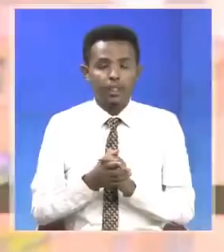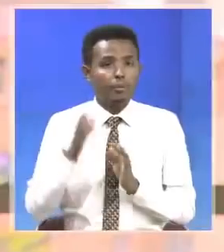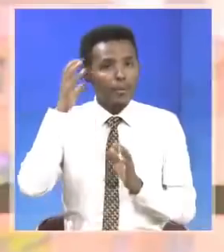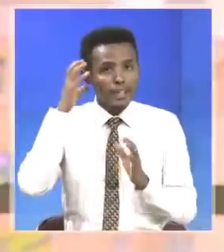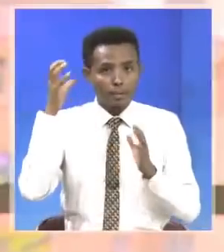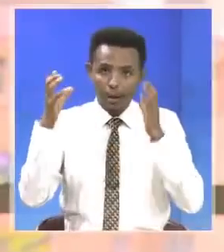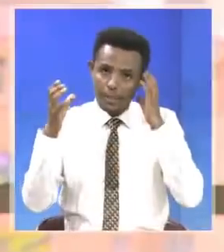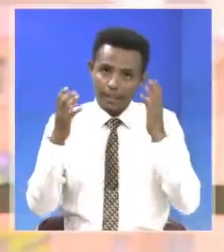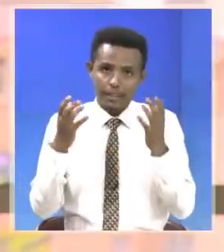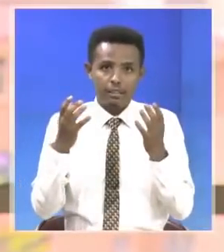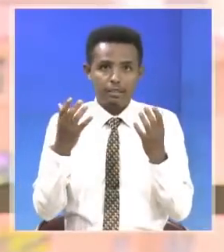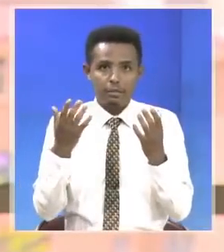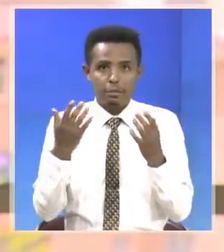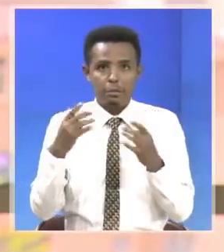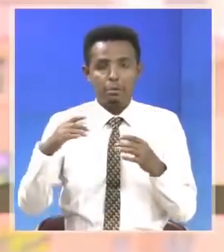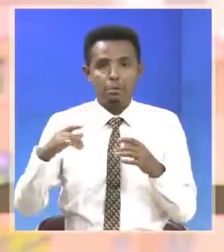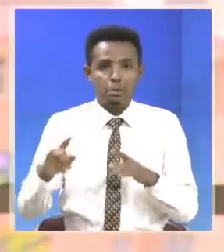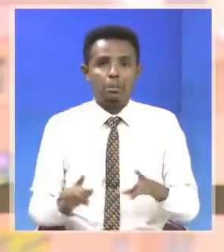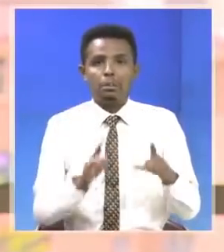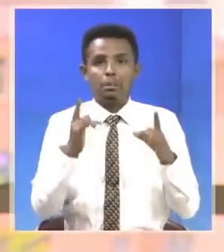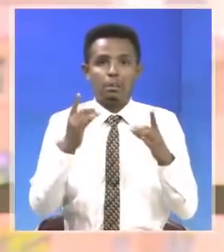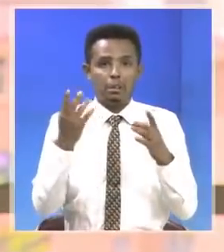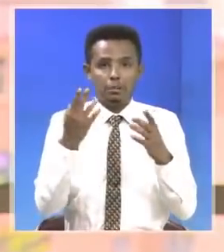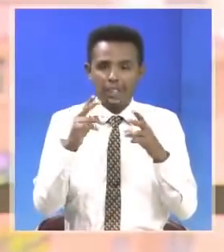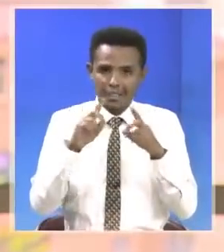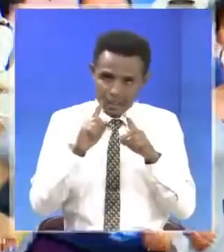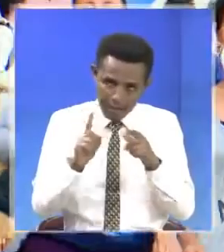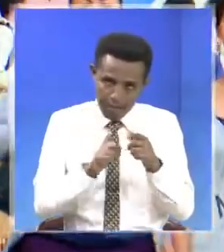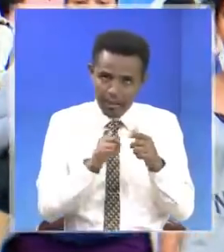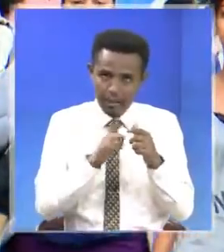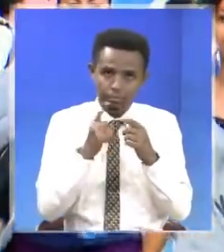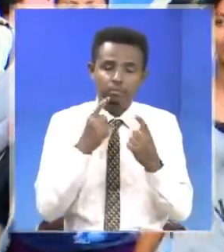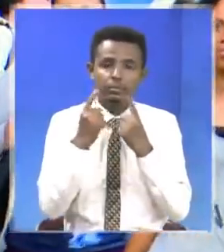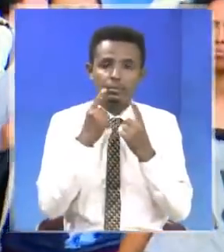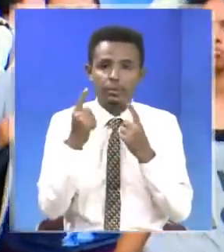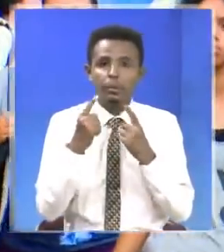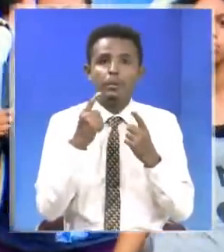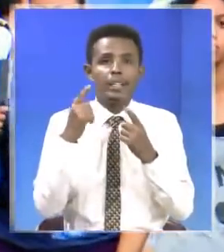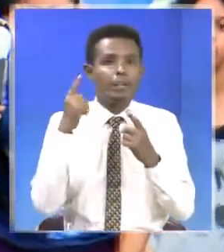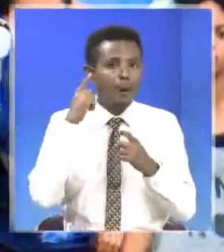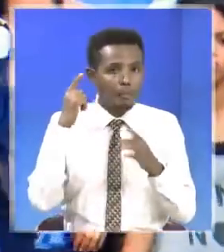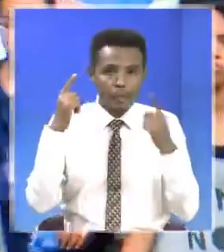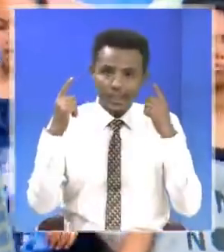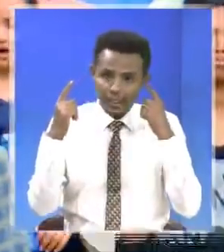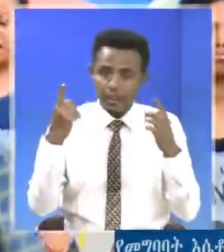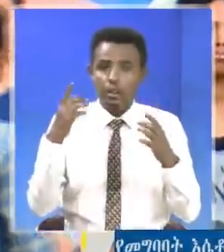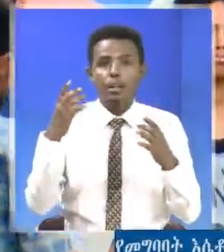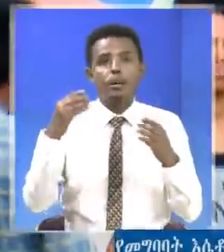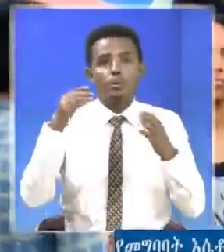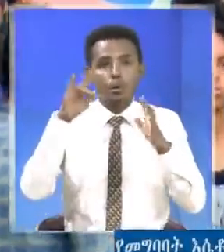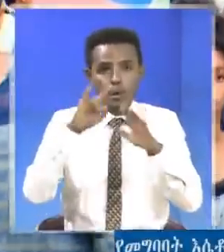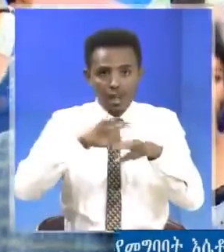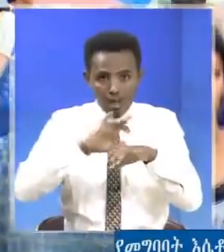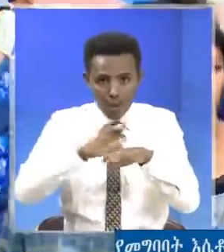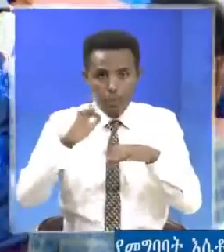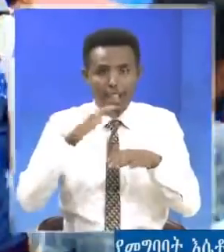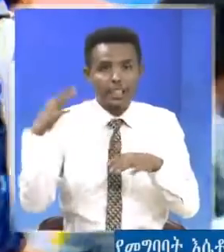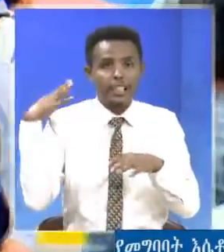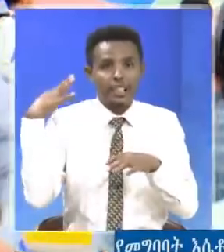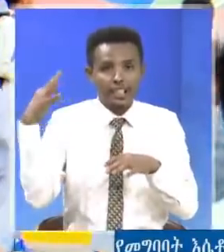መደማመጥማ አንተን ሆነብን ቄንጥ ነው መጀመሪያ መነጋገር እንደው ይቀደም ነው። መደማመጥ ይጎደለው መተሳሰብ ይራቀውና ግለኝነት